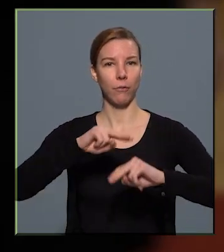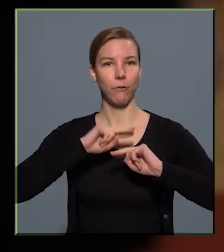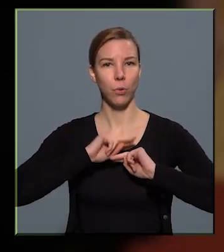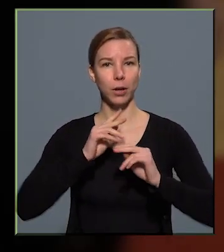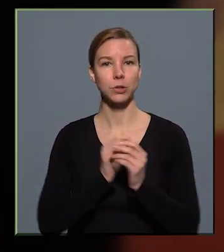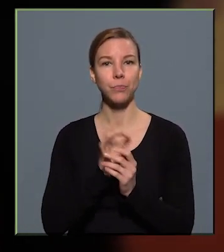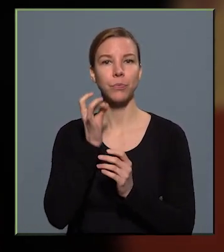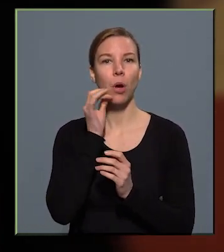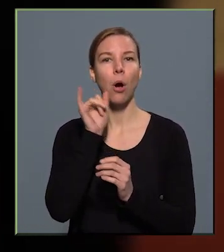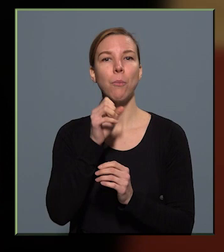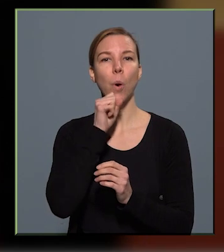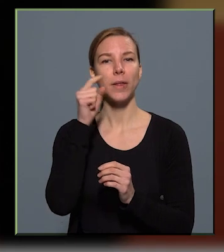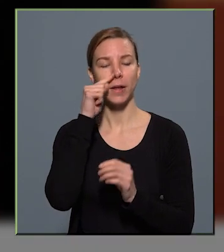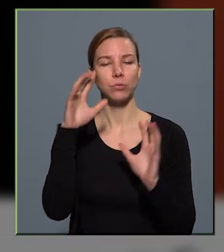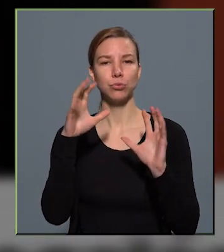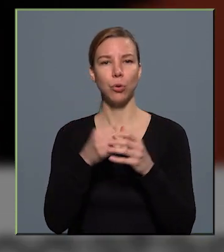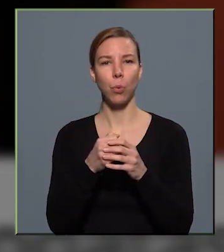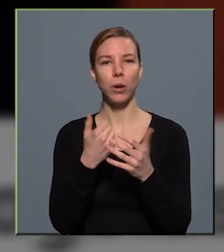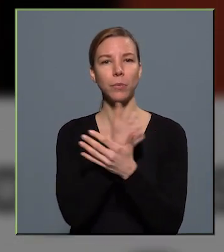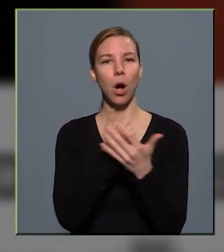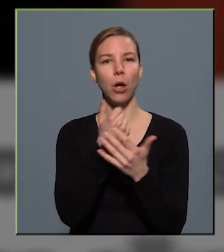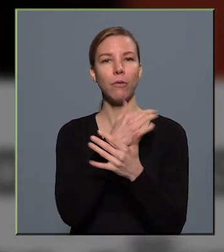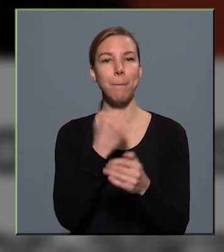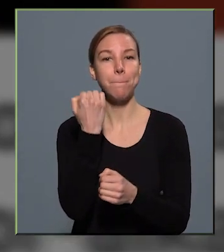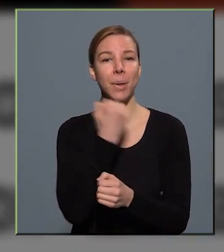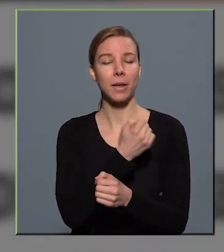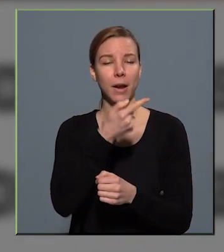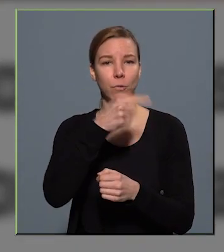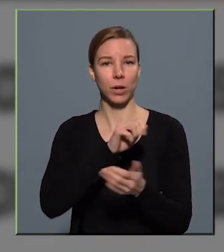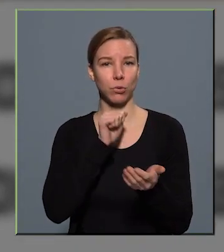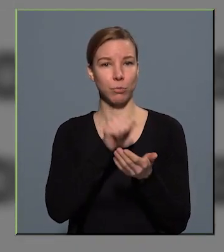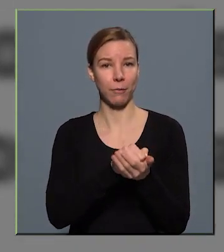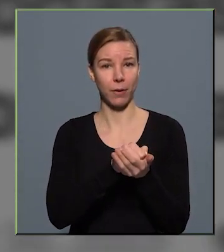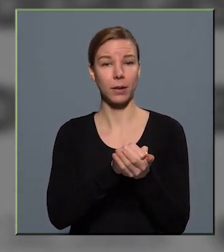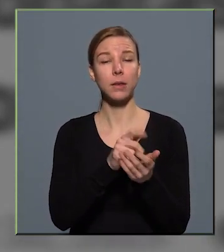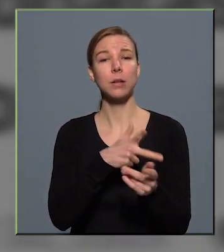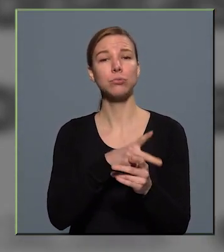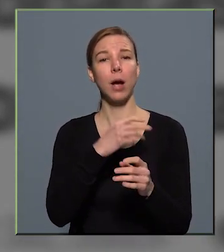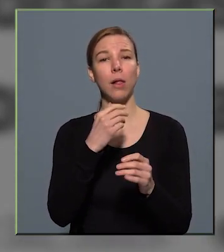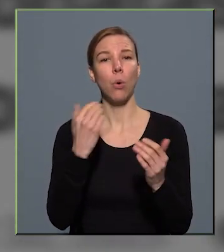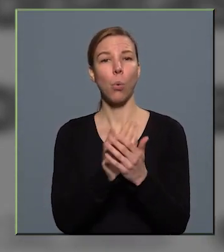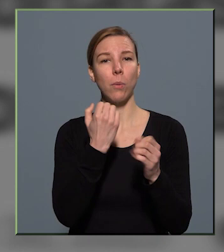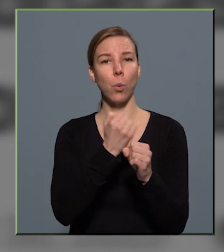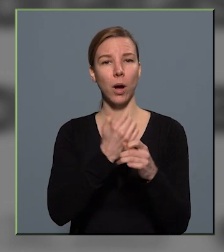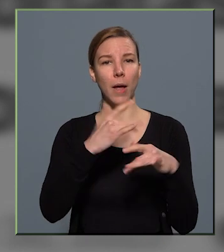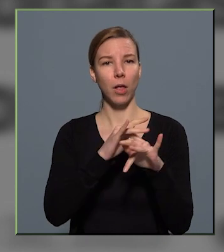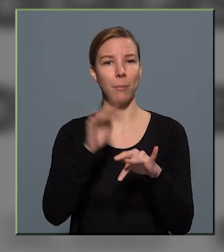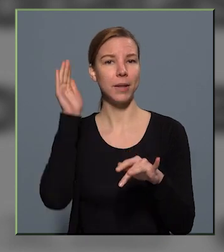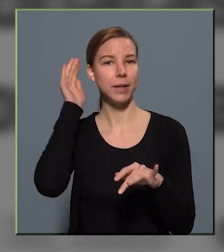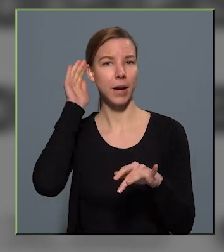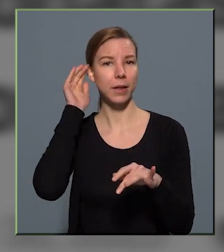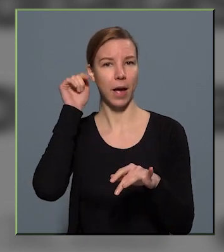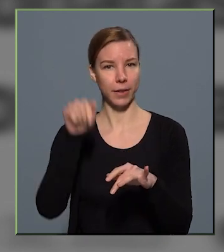60 milliárd forintos beruházással 400 új munkahelyet hoz létre Nyíregyházán, ahol a cég